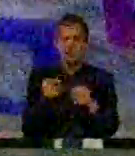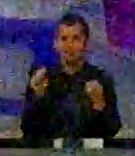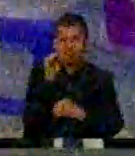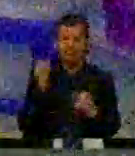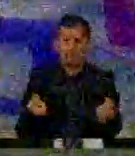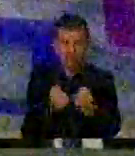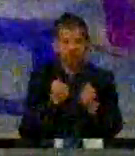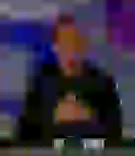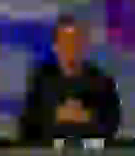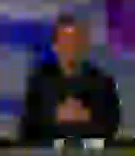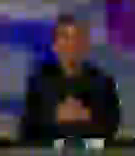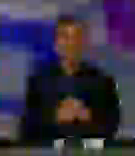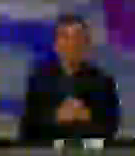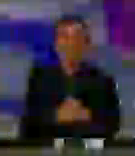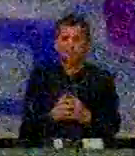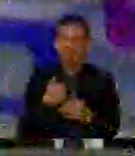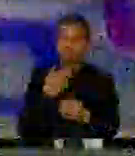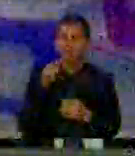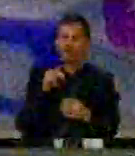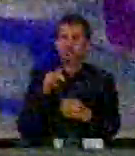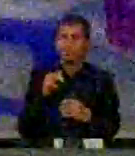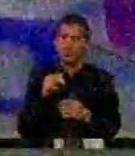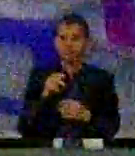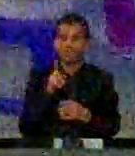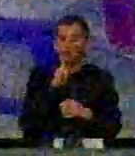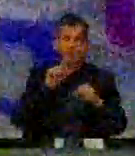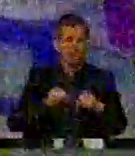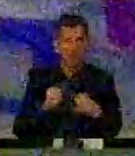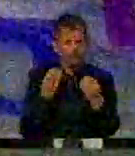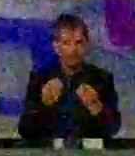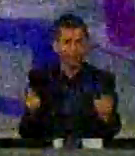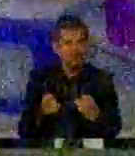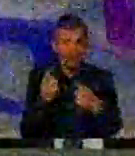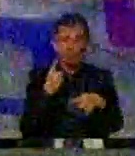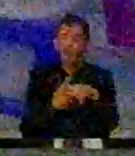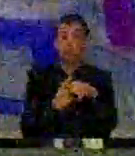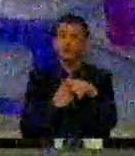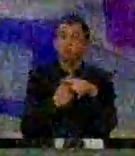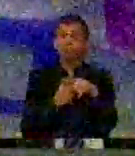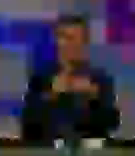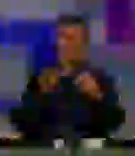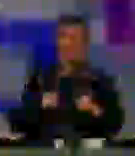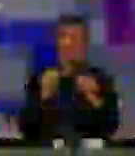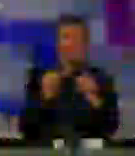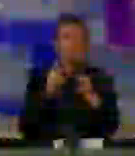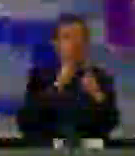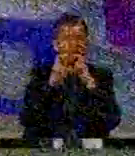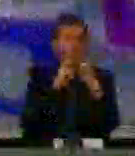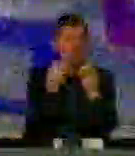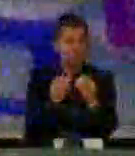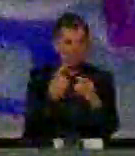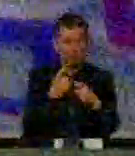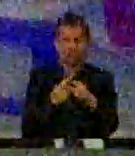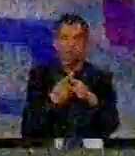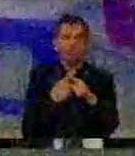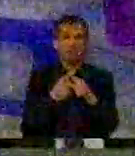vështira. Ne kemi promovu si vend qeverisjen e mirë dhe qeverisja e mirë detyrimisht kërkon një komunikim të mirë dhe një etikë